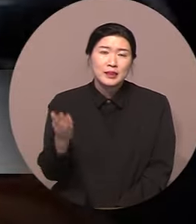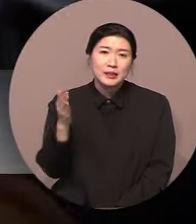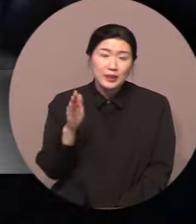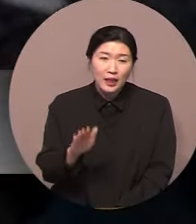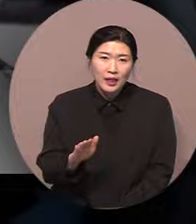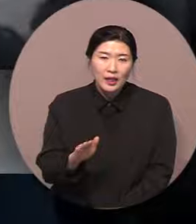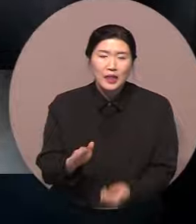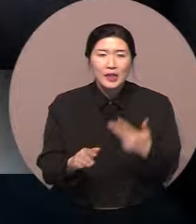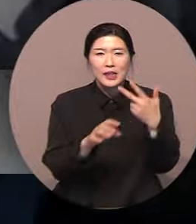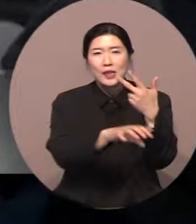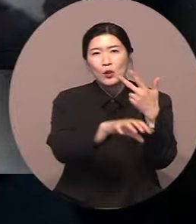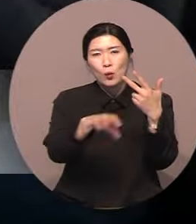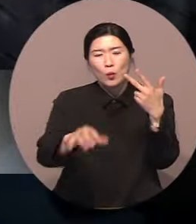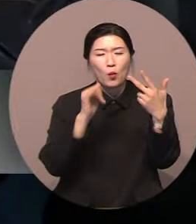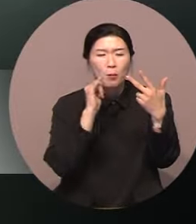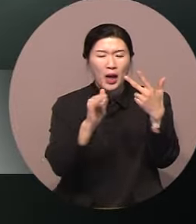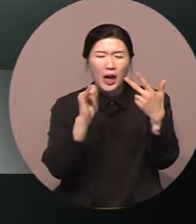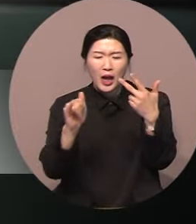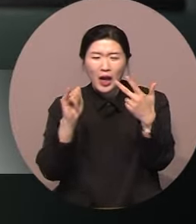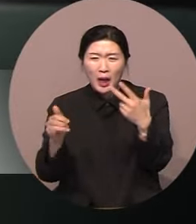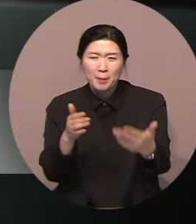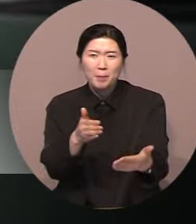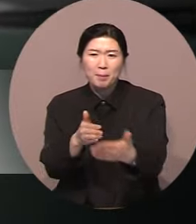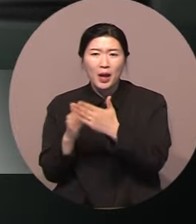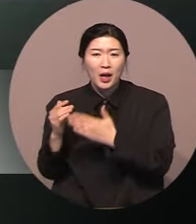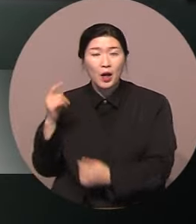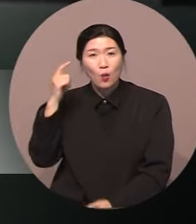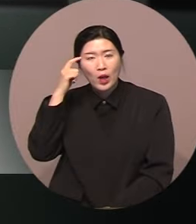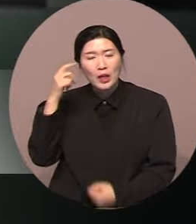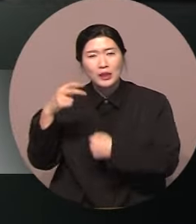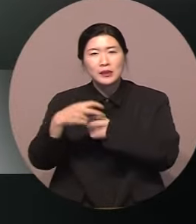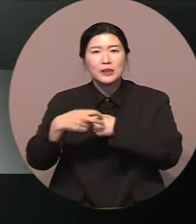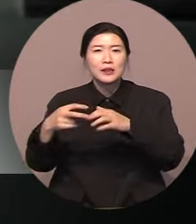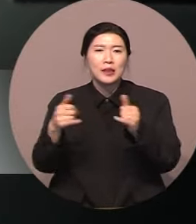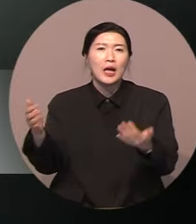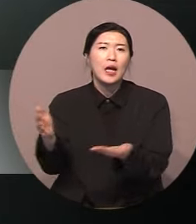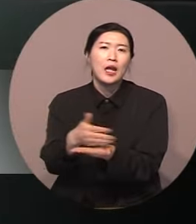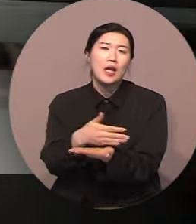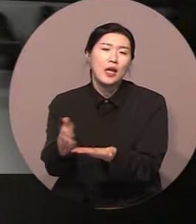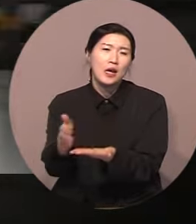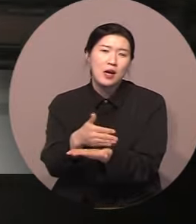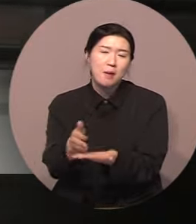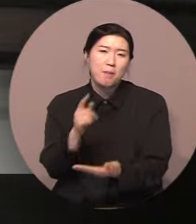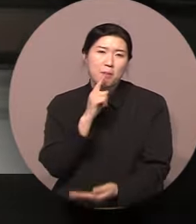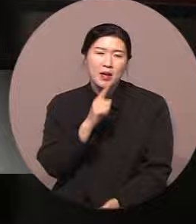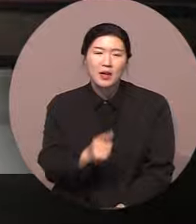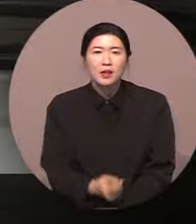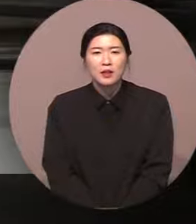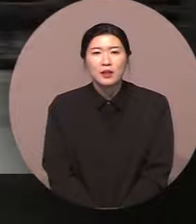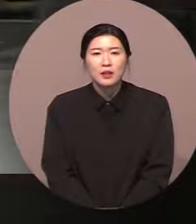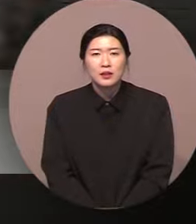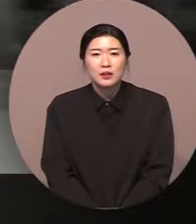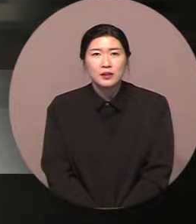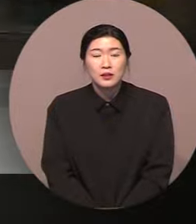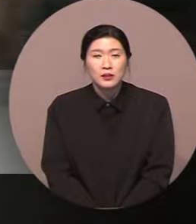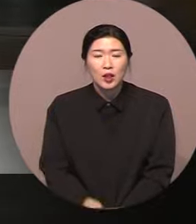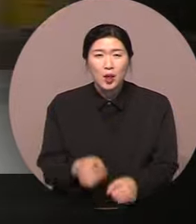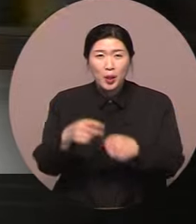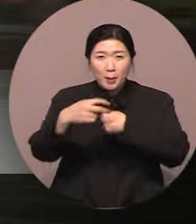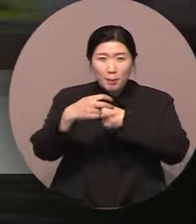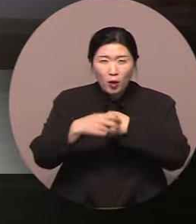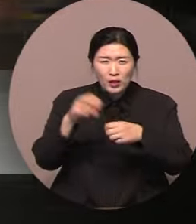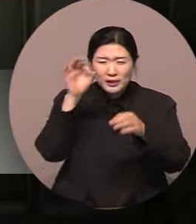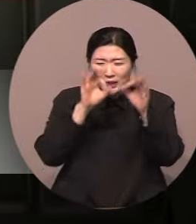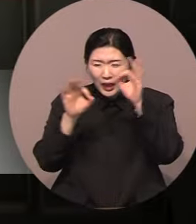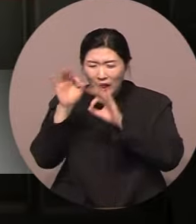대전의 종합병원 7곳이 의사가 없다는 이유 등으로 환자의 이송을 거부했습니다. 구급대원이 병원을 찾던